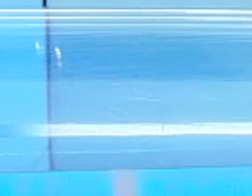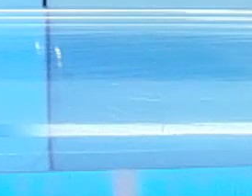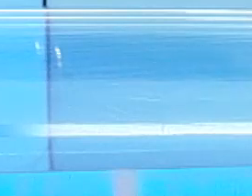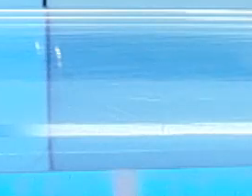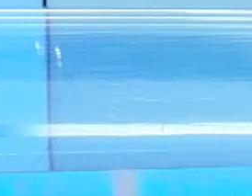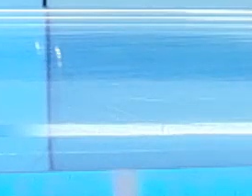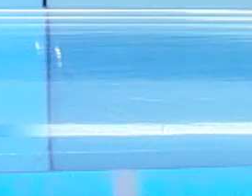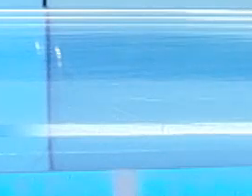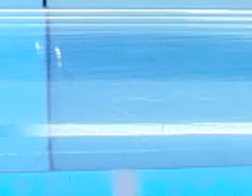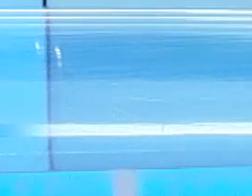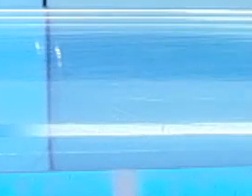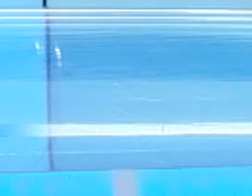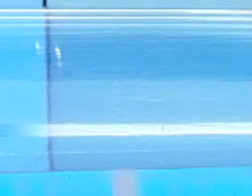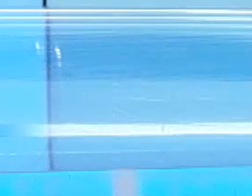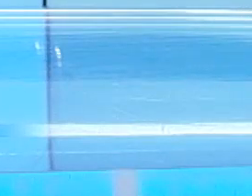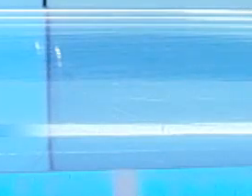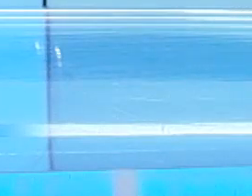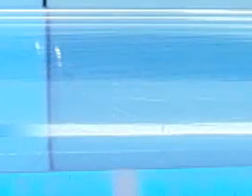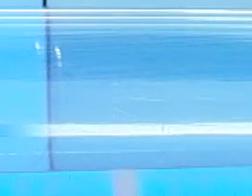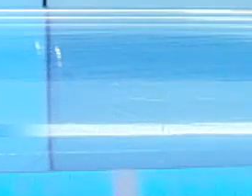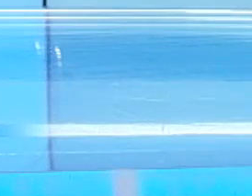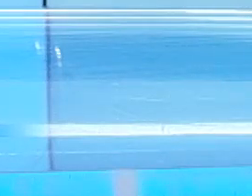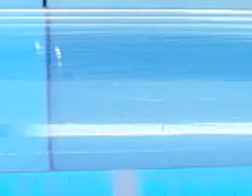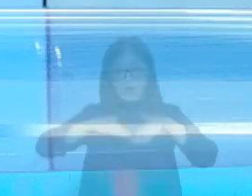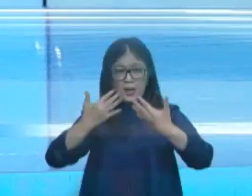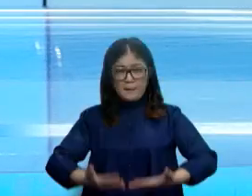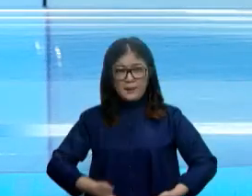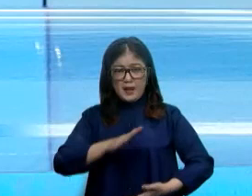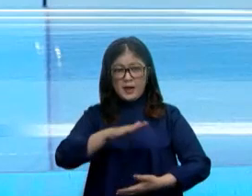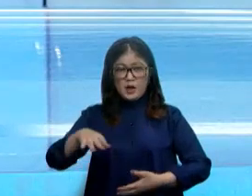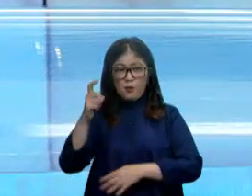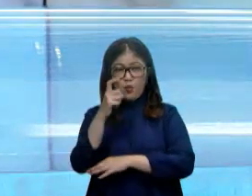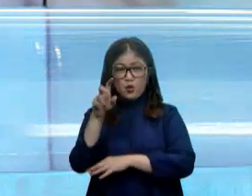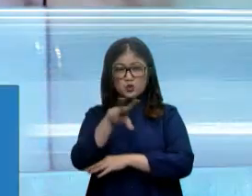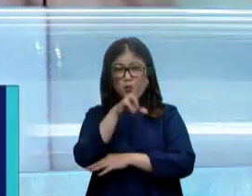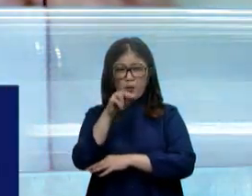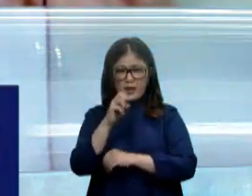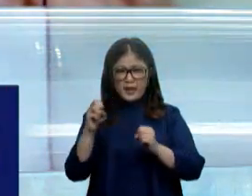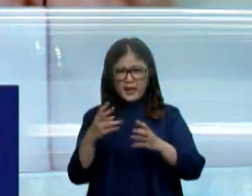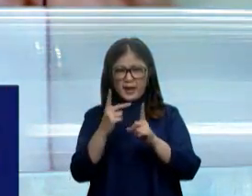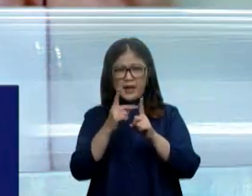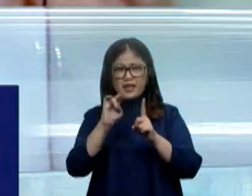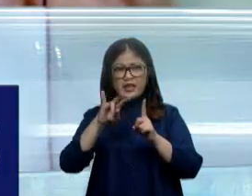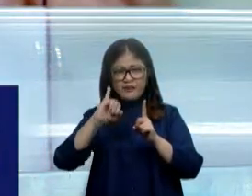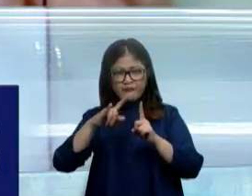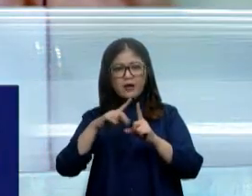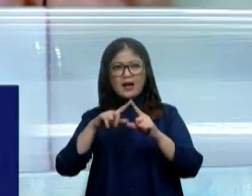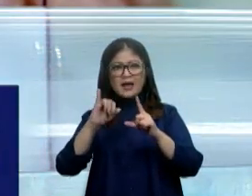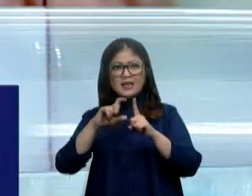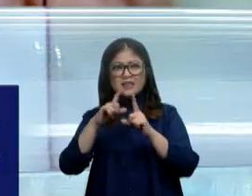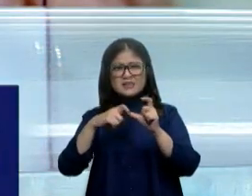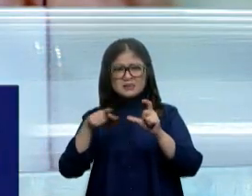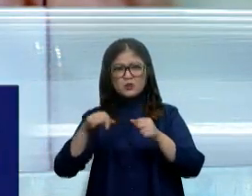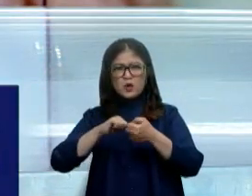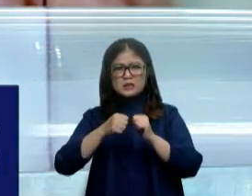Kembali bersama kami pemirsa, puluhan ibu hamil dan anak-anak di Bogor, Jawa Barat terinfeksi HIV/AIDS. Temuan kasus penularan HIV bermula